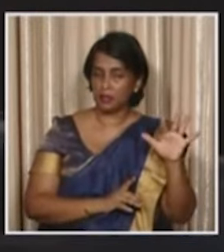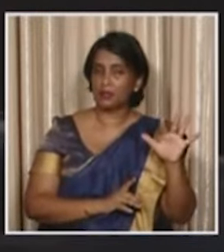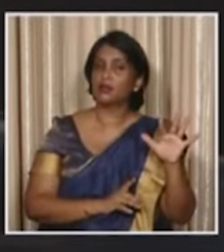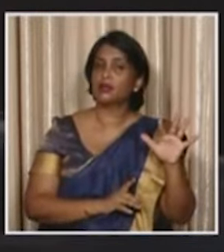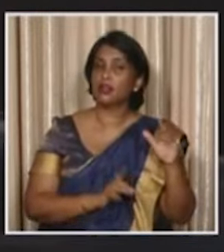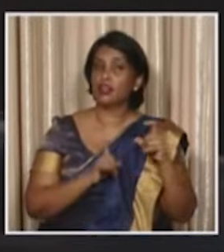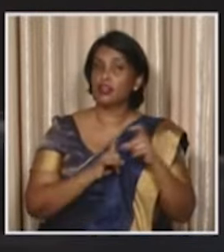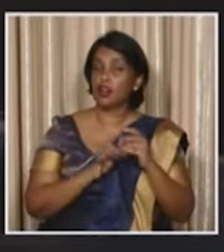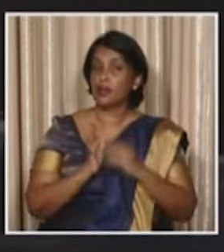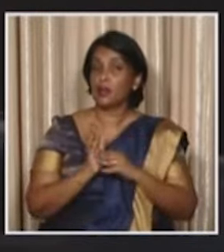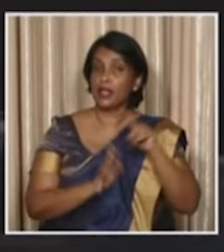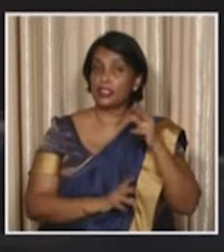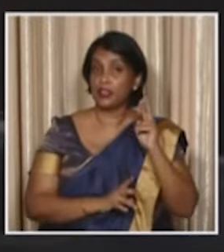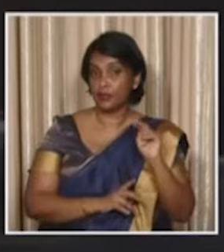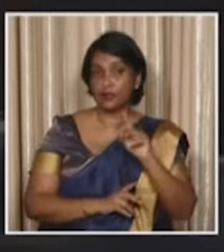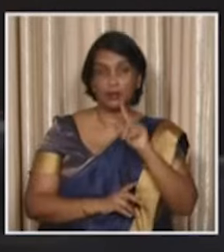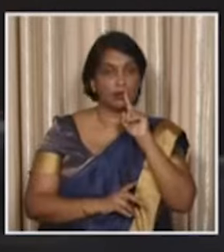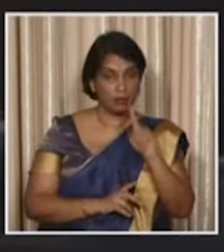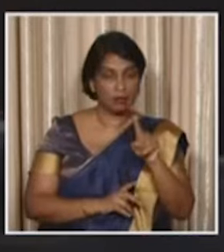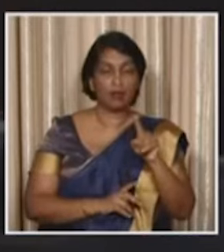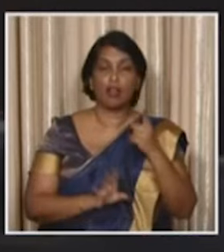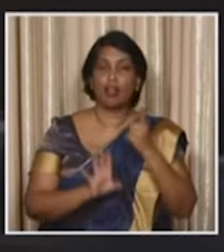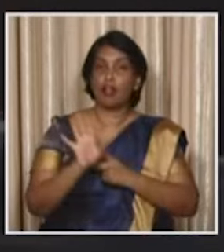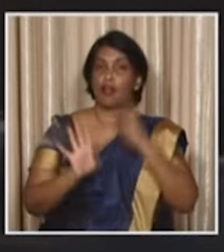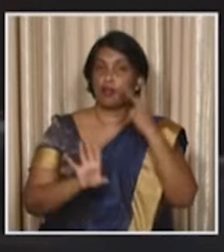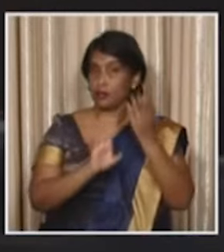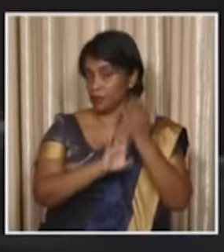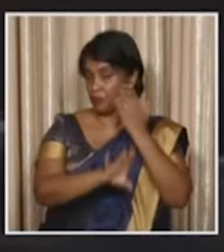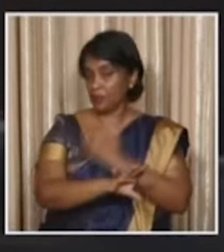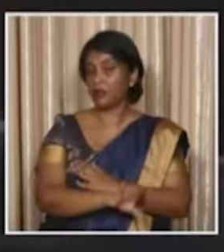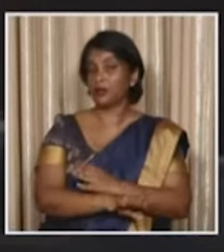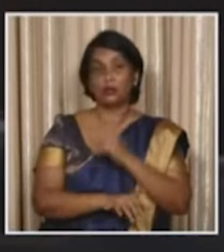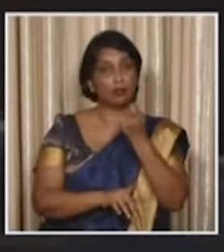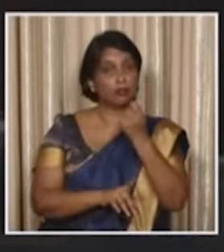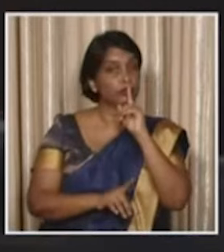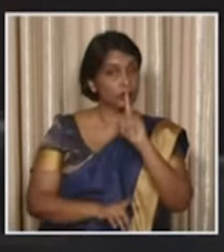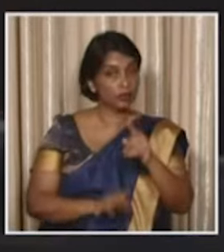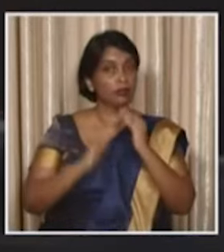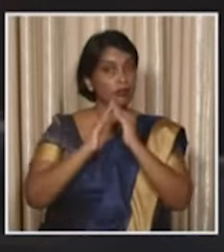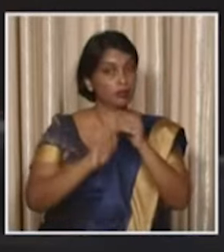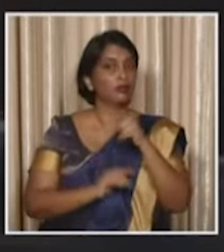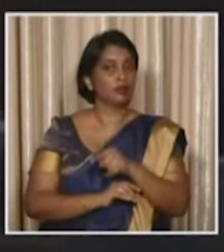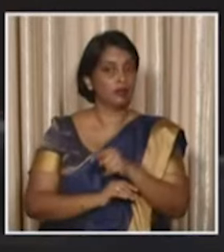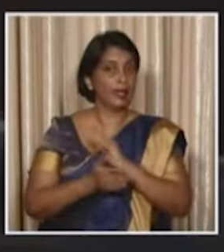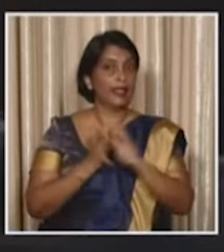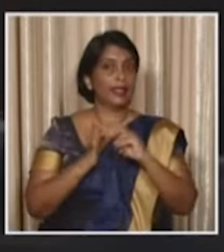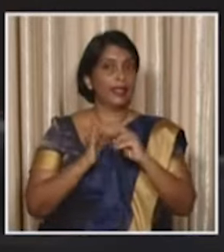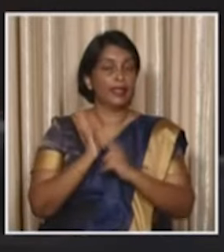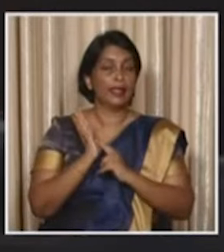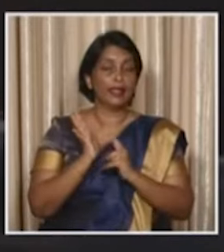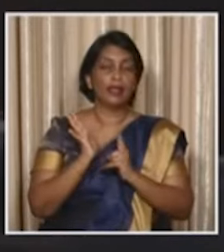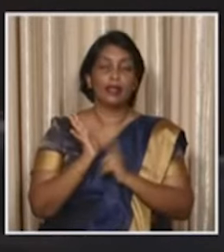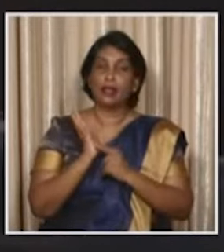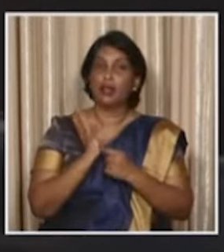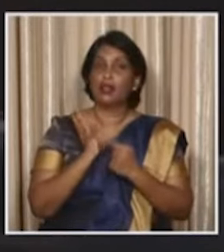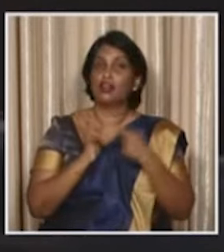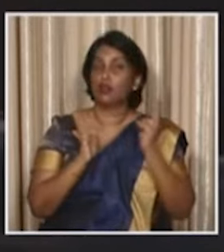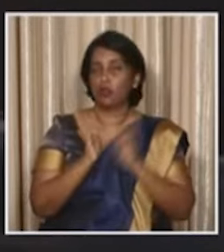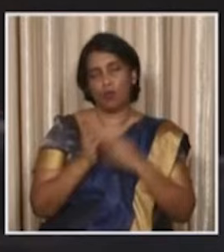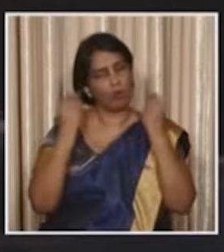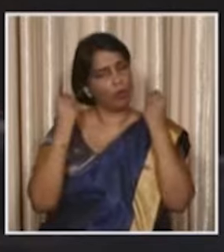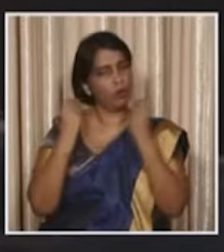ඩොලර් මිලියන 120ක් කියලා මීට අවුරුදු දෙකකට කලින් එස්ටිමේන්තු කරපු ගොඩනැගිල්ල හිල්ටන් හෝටලේ. ඉතින් මේක ජාතික